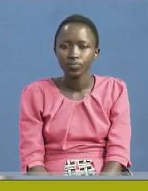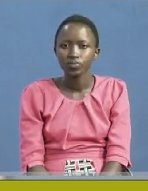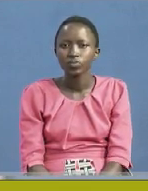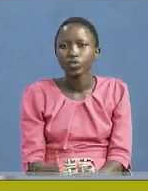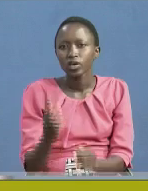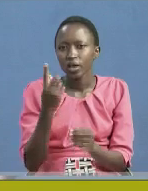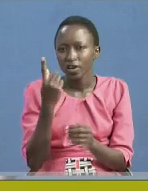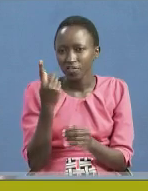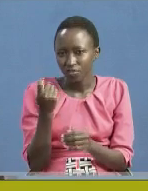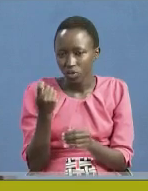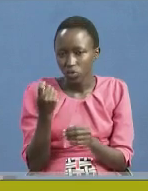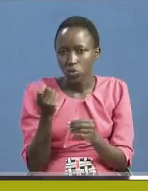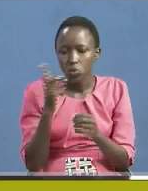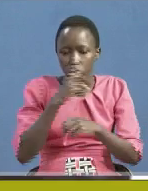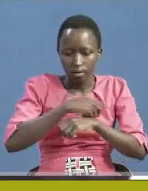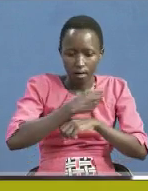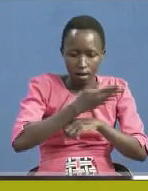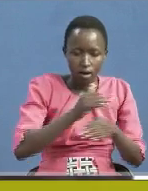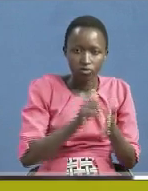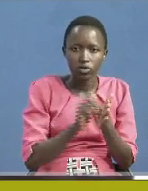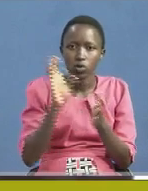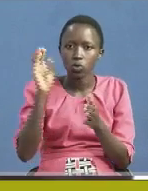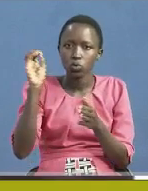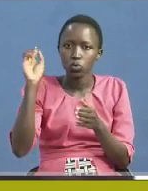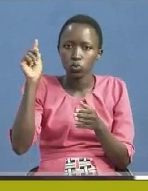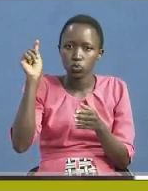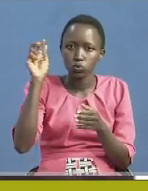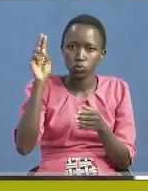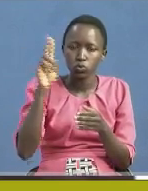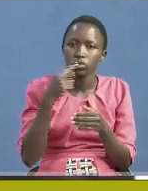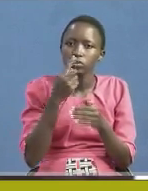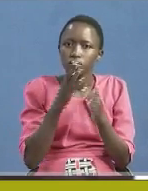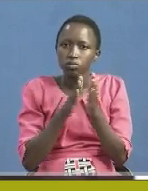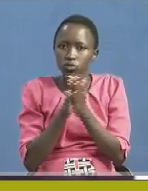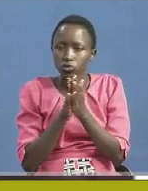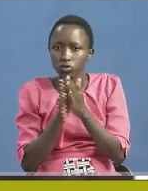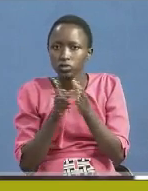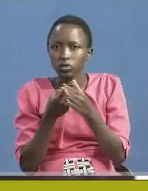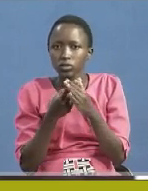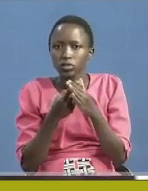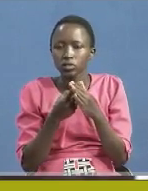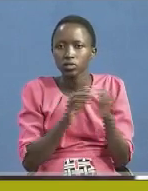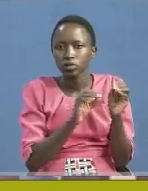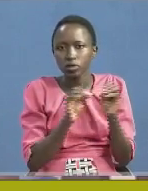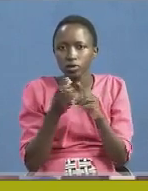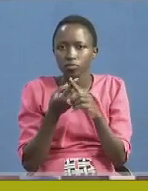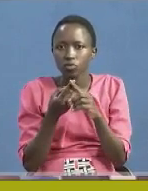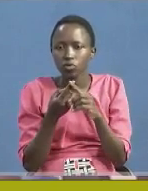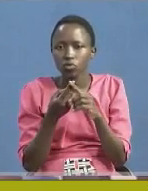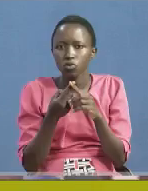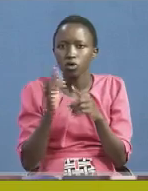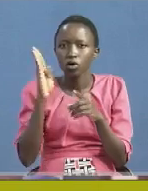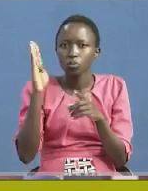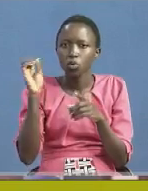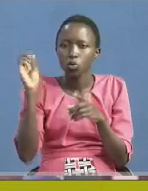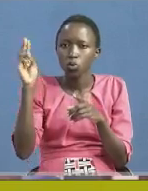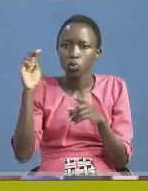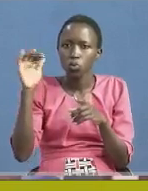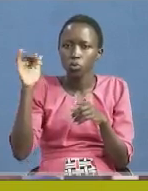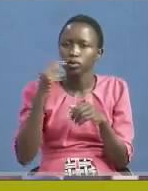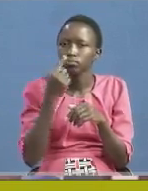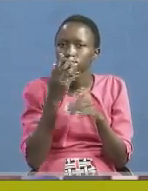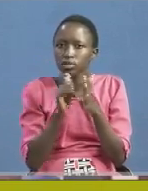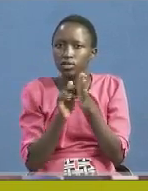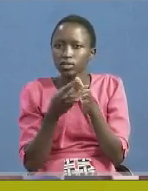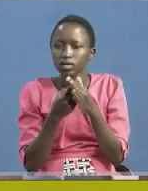Siku chache tu baada ya katibu mkuu wa KUTV Francis Atwoli kushinikiza kuondolewa kwa daimu mwenyekiti wa chama cha Ford Kenya Boni Khalwale kwa kusema